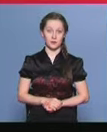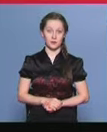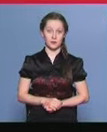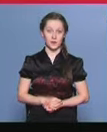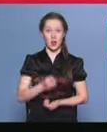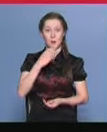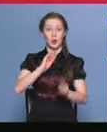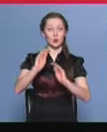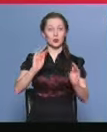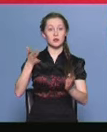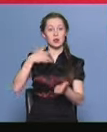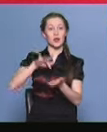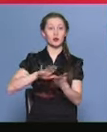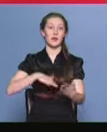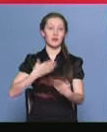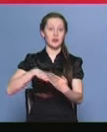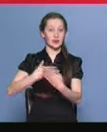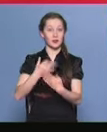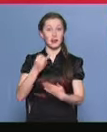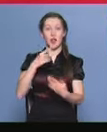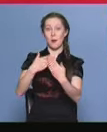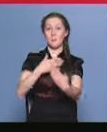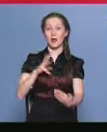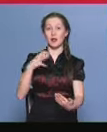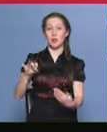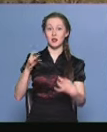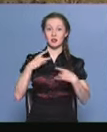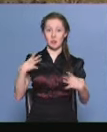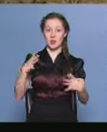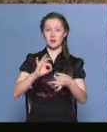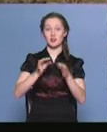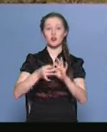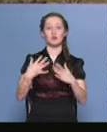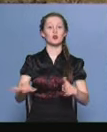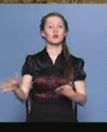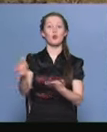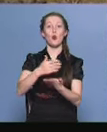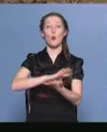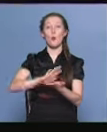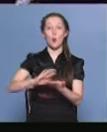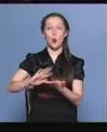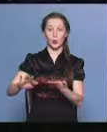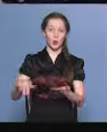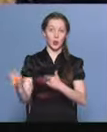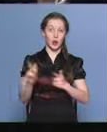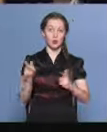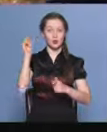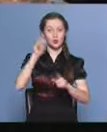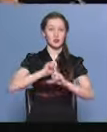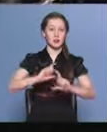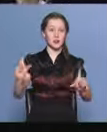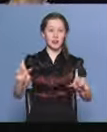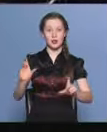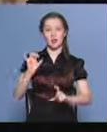Благоустройство городов активизировалось в преддверии майских праздников особенно. В Ижевске на уборку выходят сотрудники предприятий и учебных заведений.